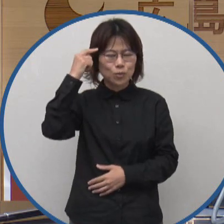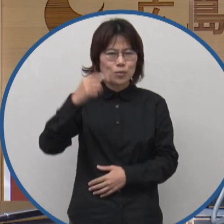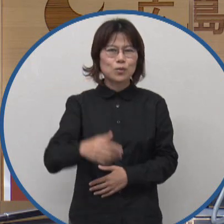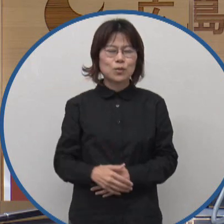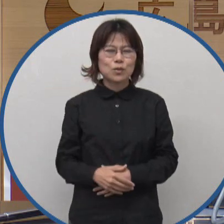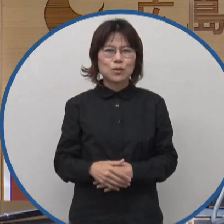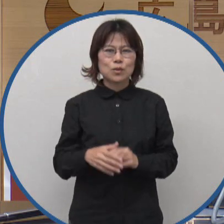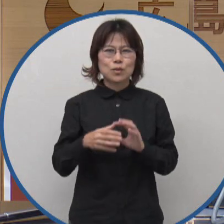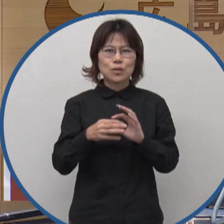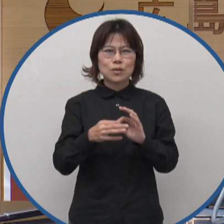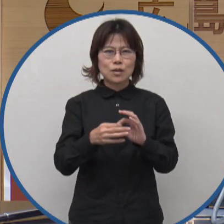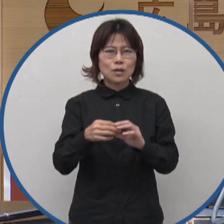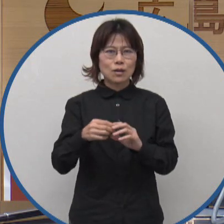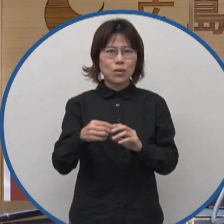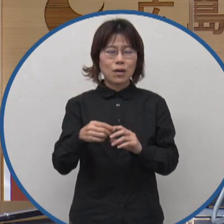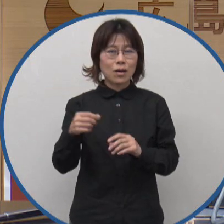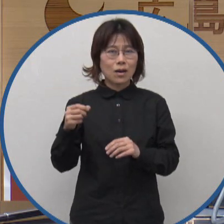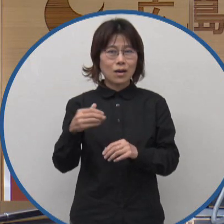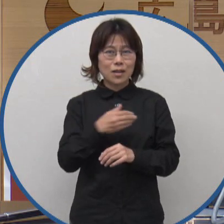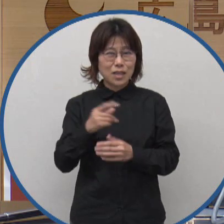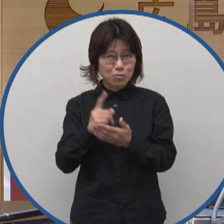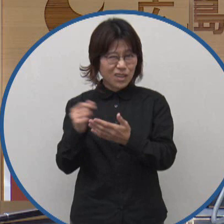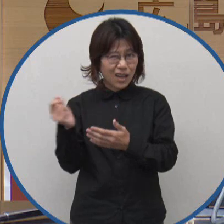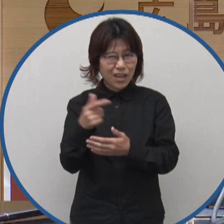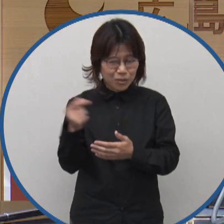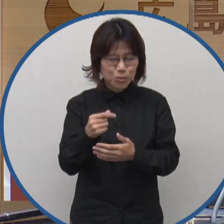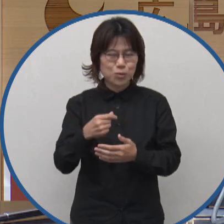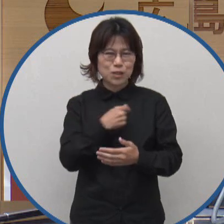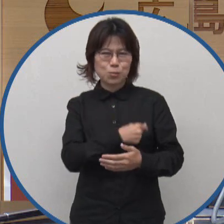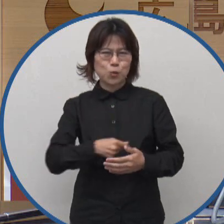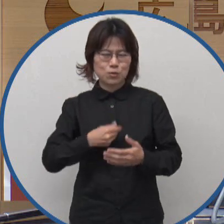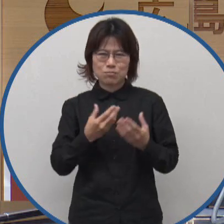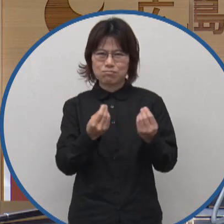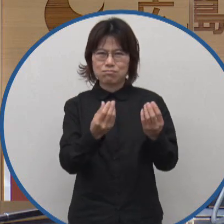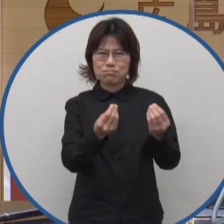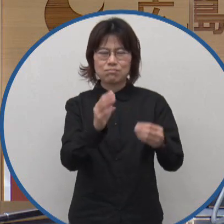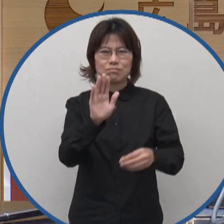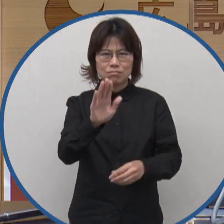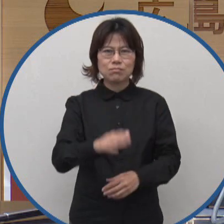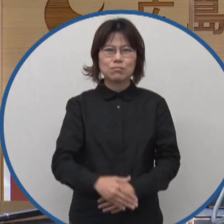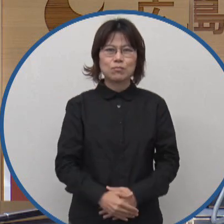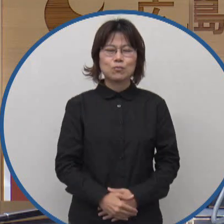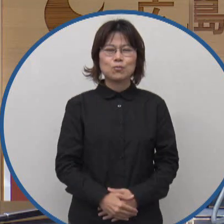ですから、まあ、あのできるだけ早くというのは変わらないです。